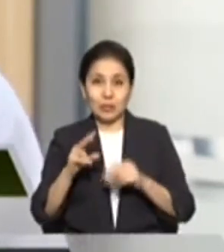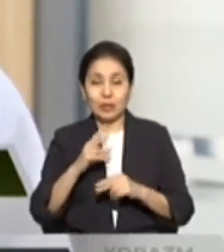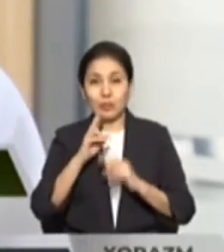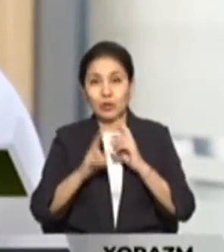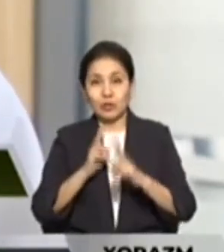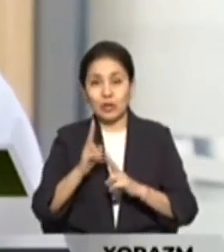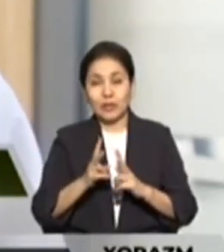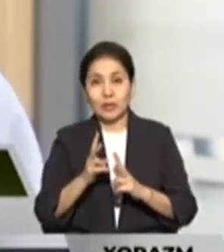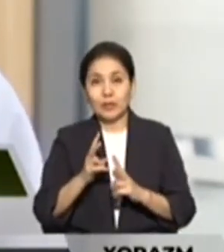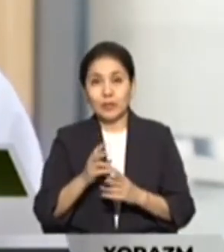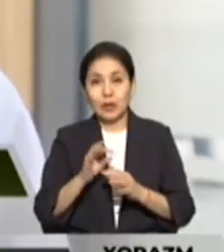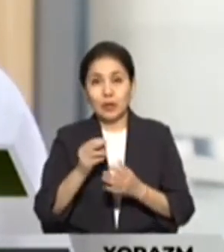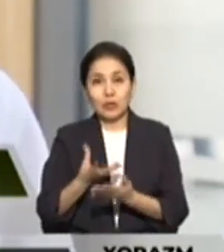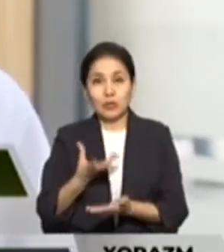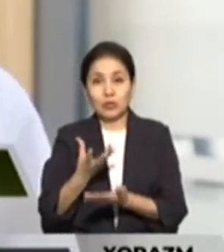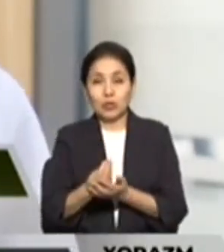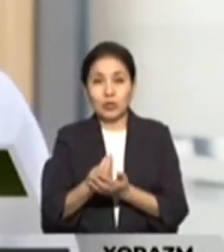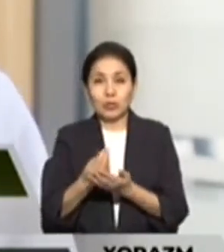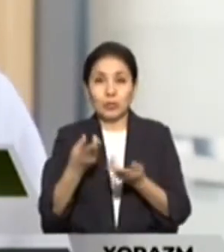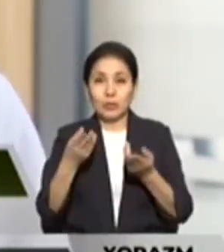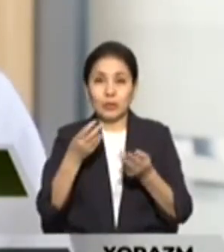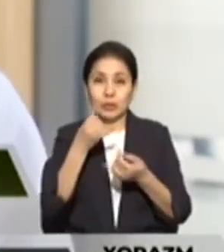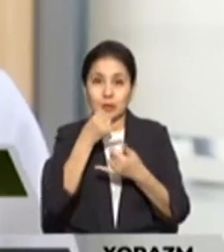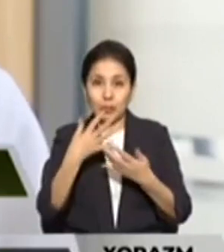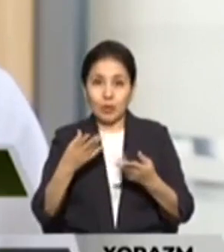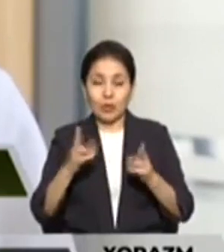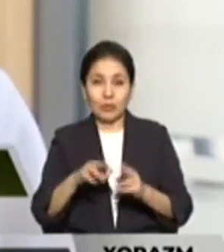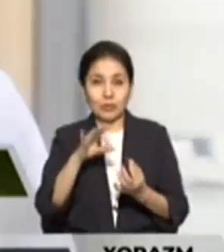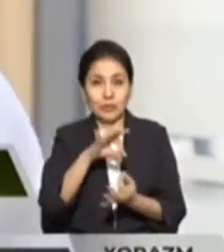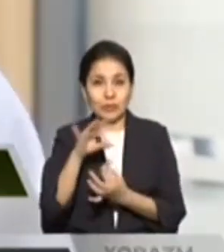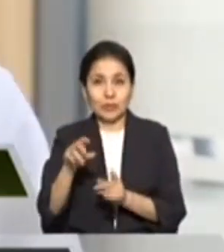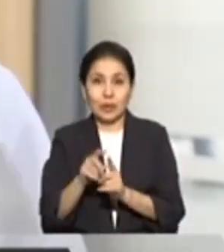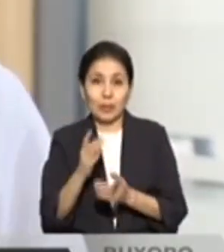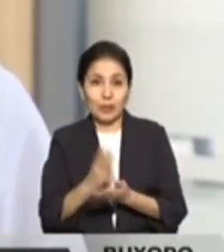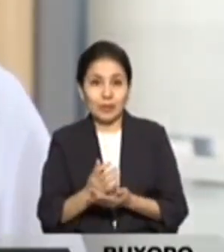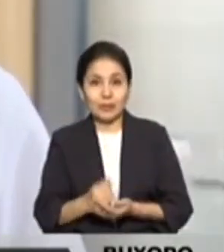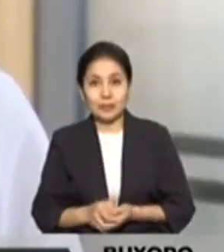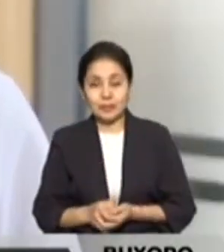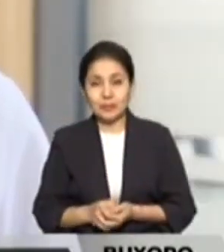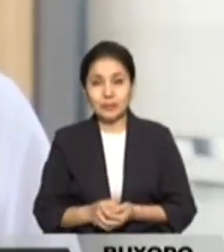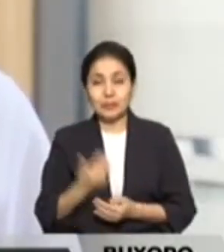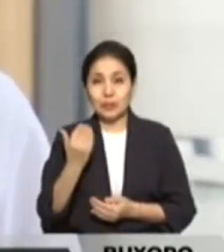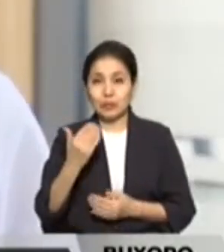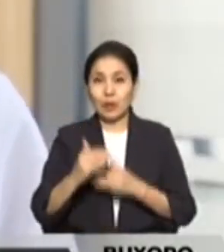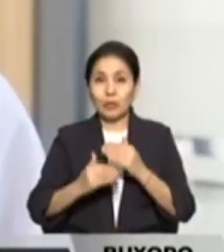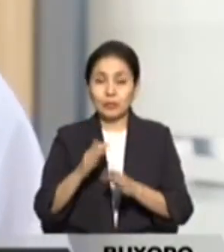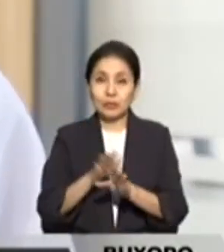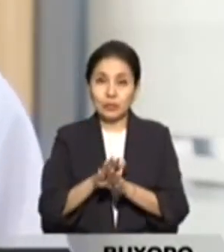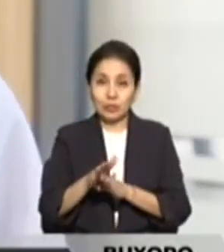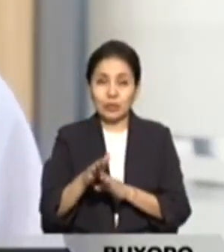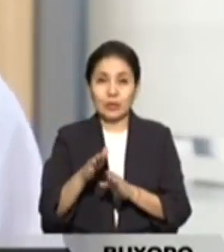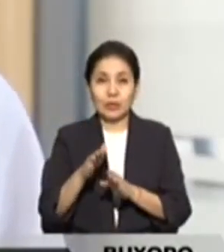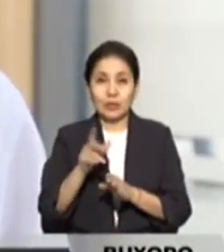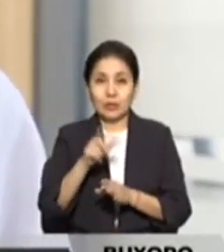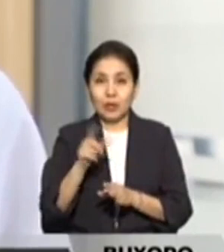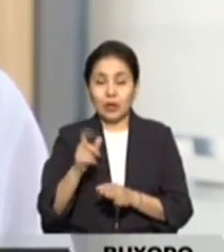murojaatlari tizimda osil to'lovni amalga oshirmagan sababli tizimda qolib ketgan holatlar ham bor. Bu o'sha bosqichni to'liq amalga oshirgan